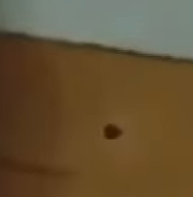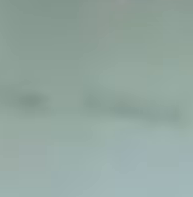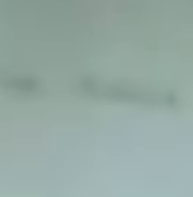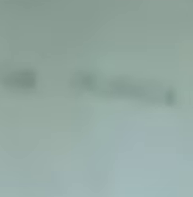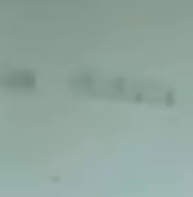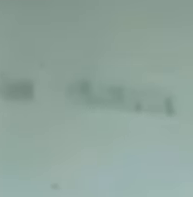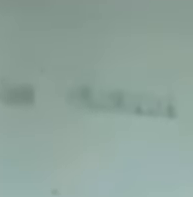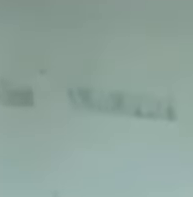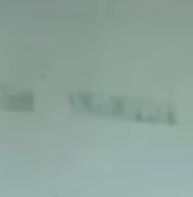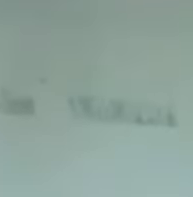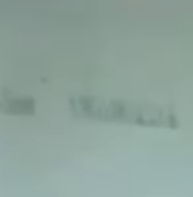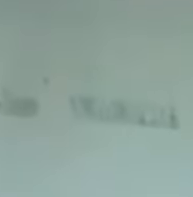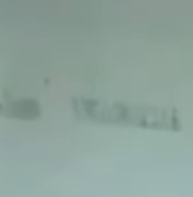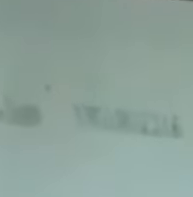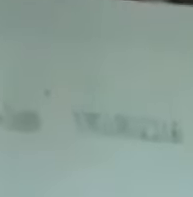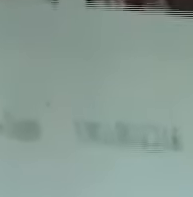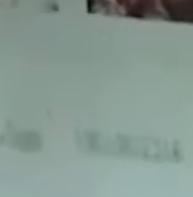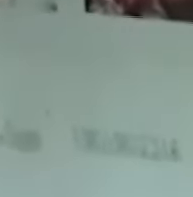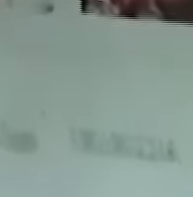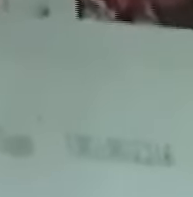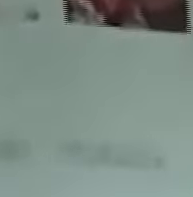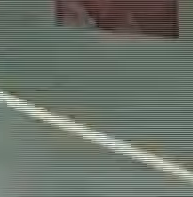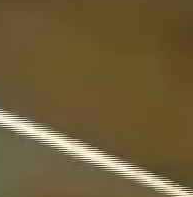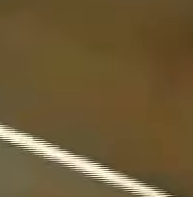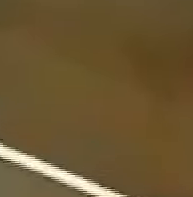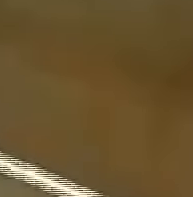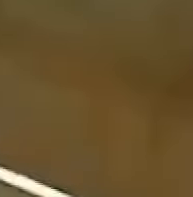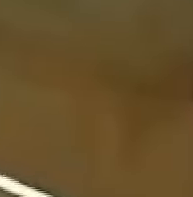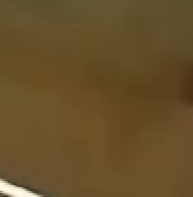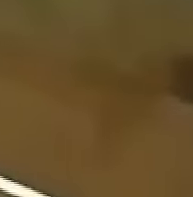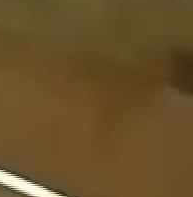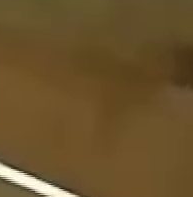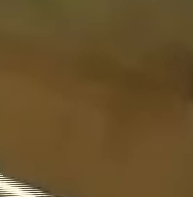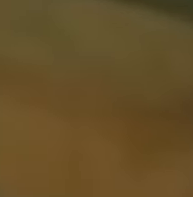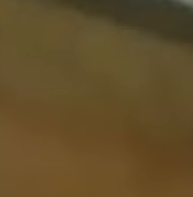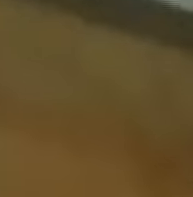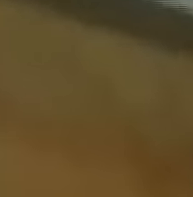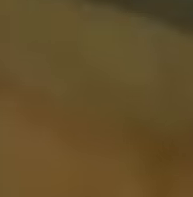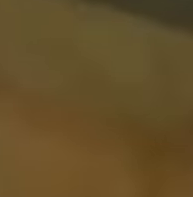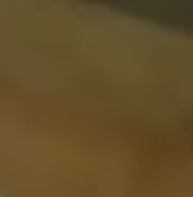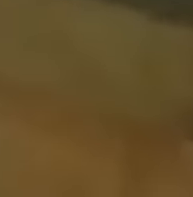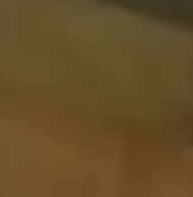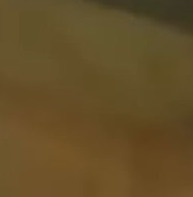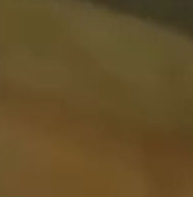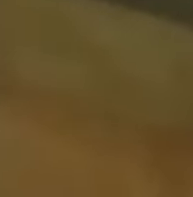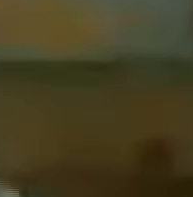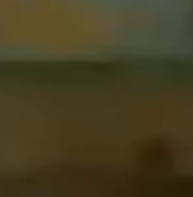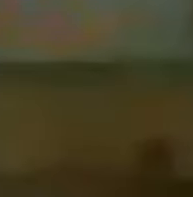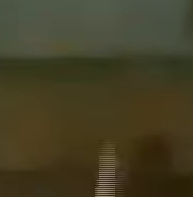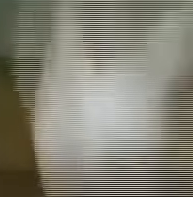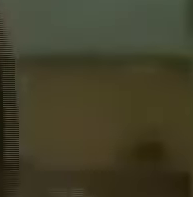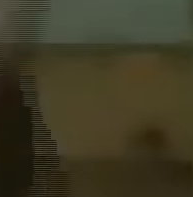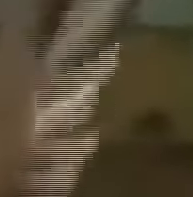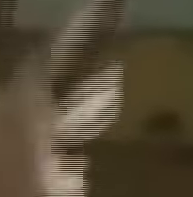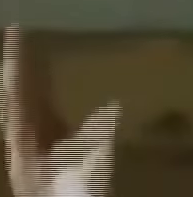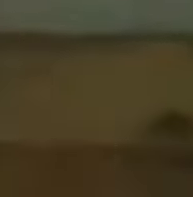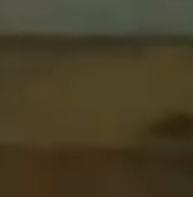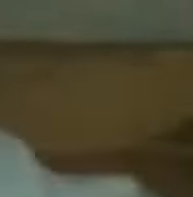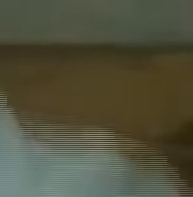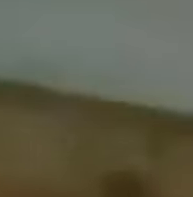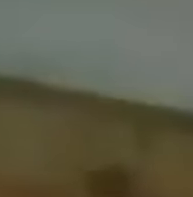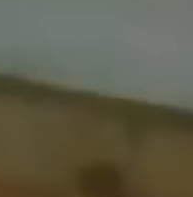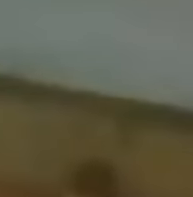kamu bisa merubah masa depan Jawa Barat. Emangnya hilang satu suara saya doang, bakal ada